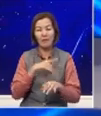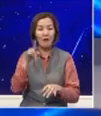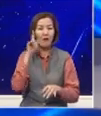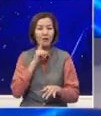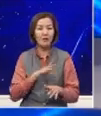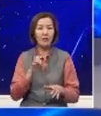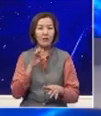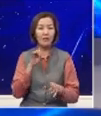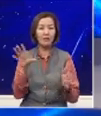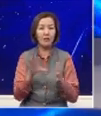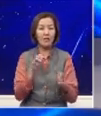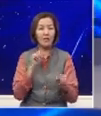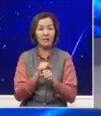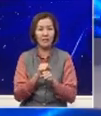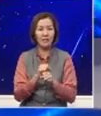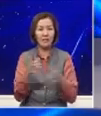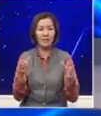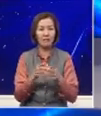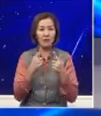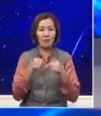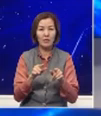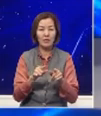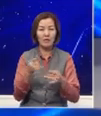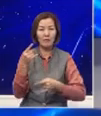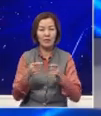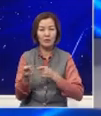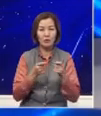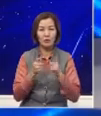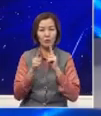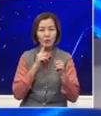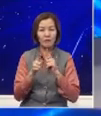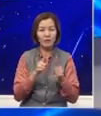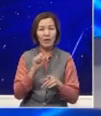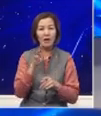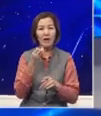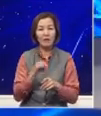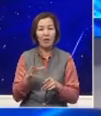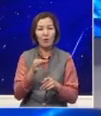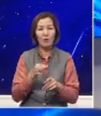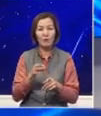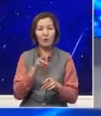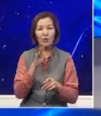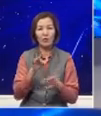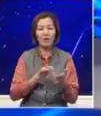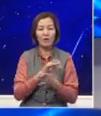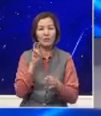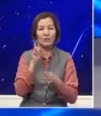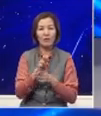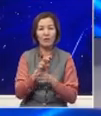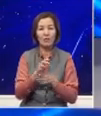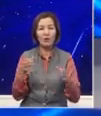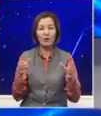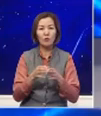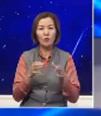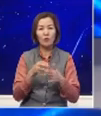мәлімдеді. Қазақстан атом электр станциялары компаниясы ұйымдастырған баспасөз турымен Абай облысының Курчатов қаласына барған